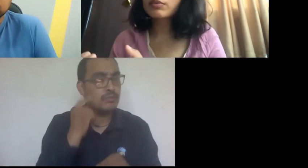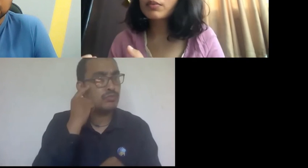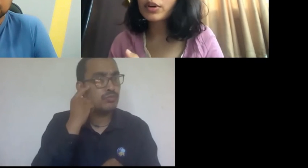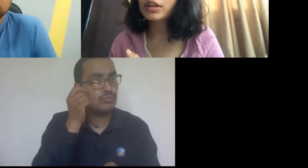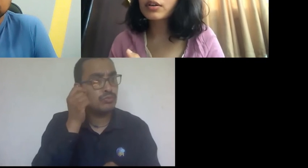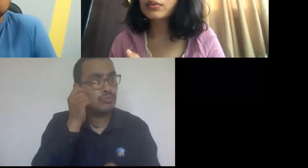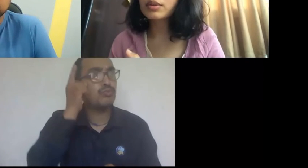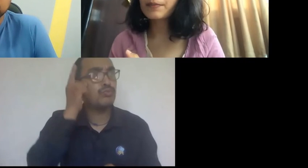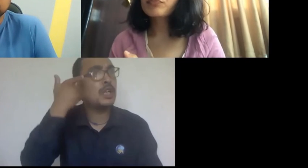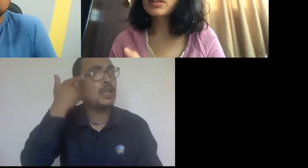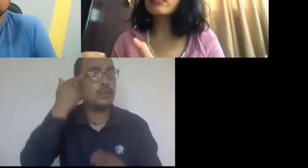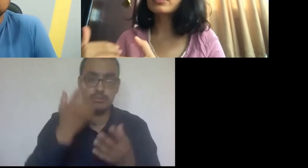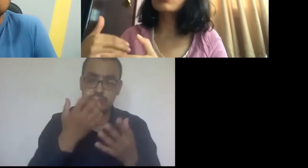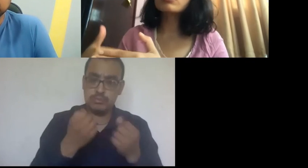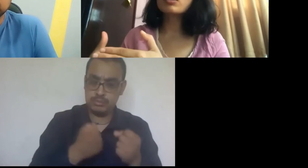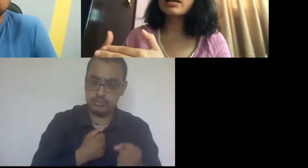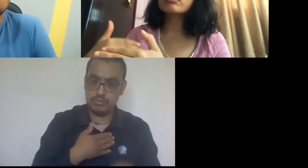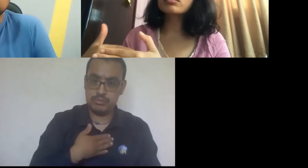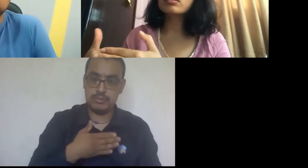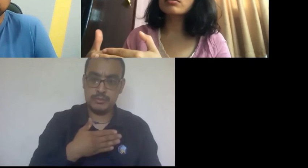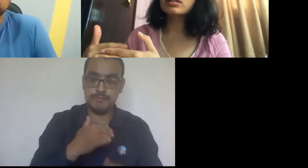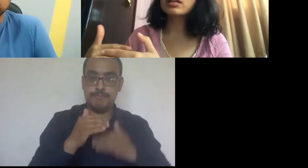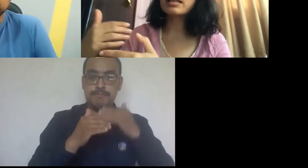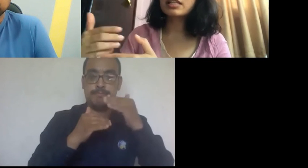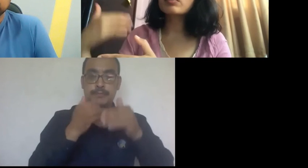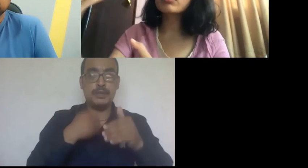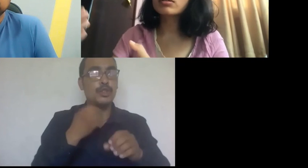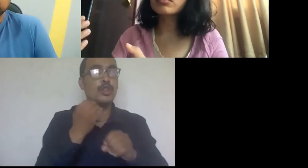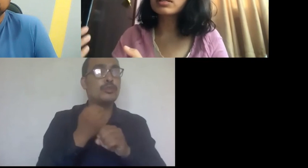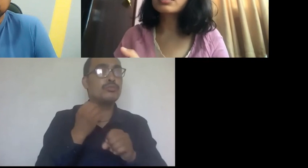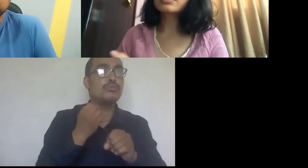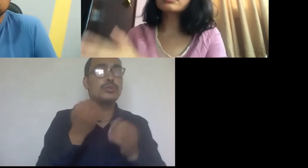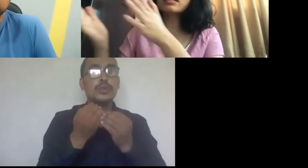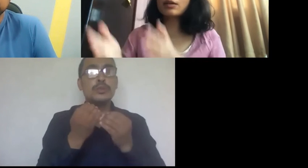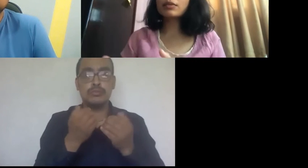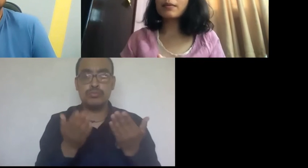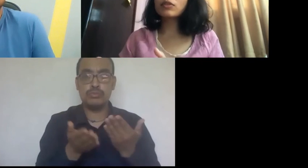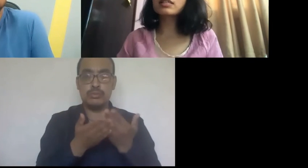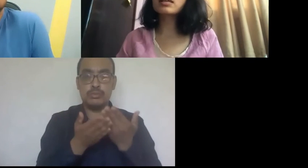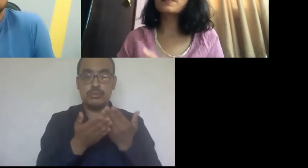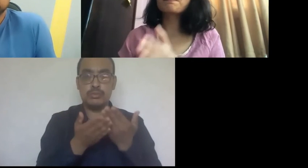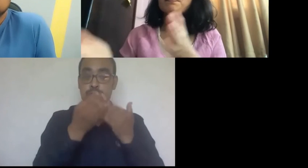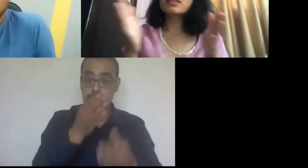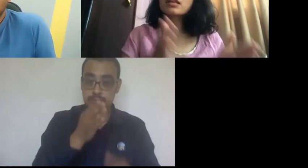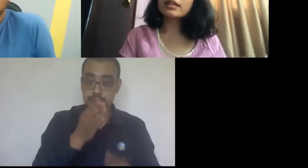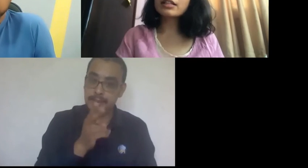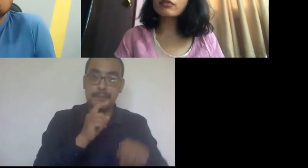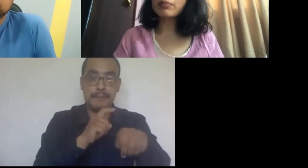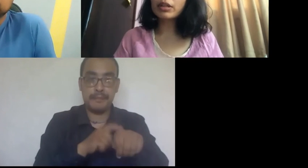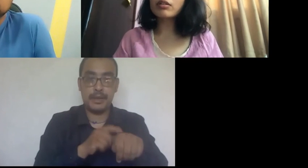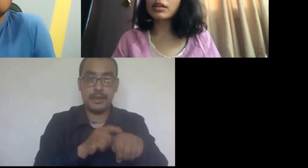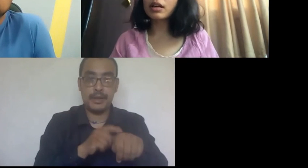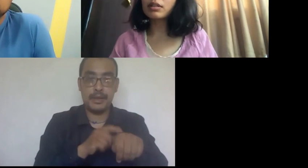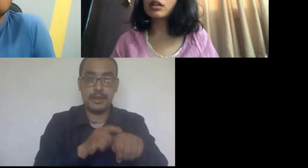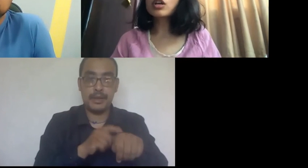कन्फिडेन्स पनि बढिरहेको हुन्छ आफूलाई गर्न मन लागेको चिजहरू त्यसले एनहान्स पनि गरिरहेको हुन्छ नि एट द सेम टाइम त्यसले नेगेटिभमा